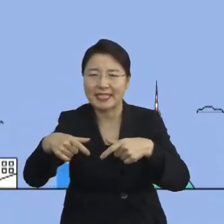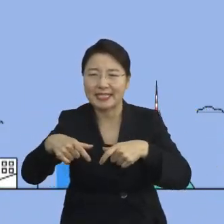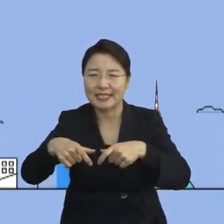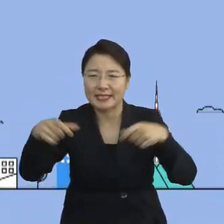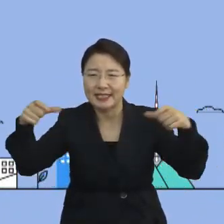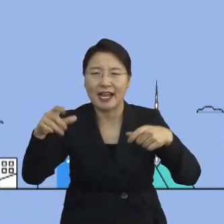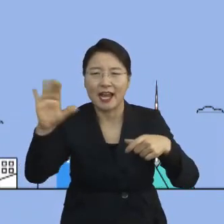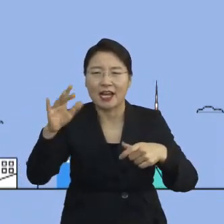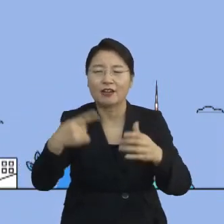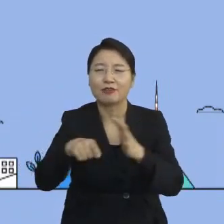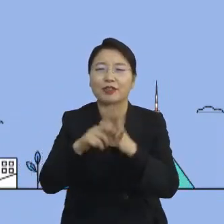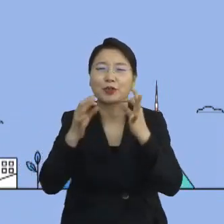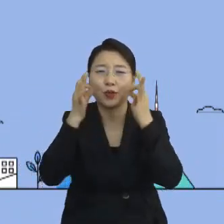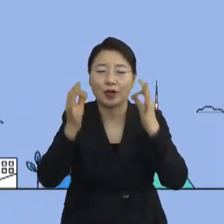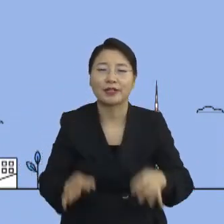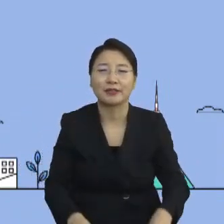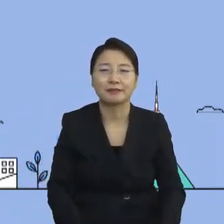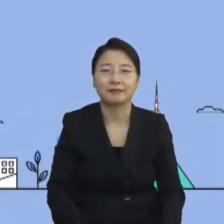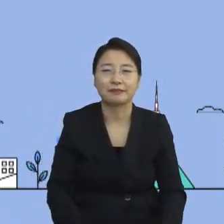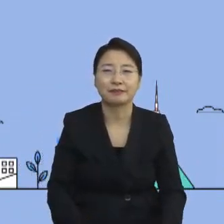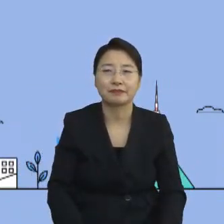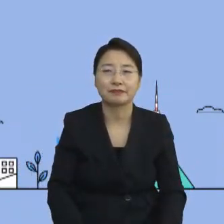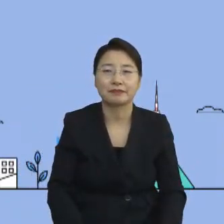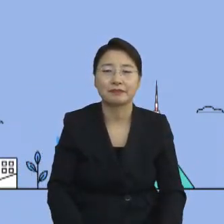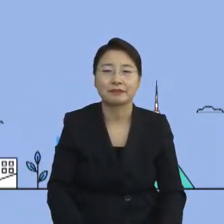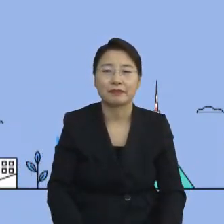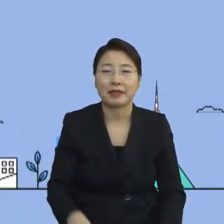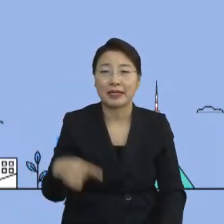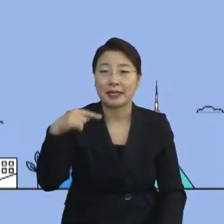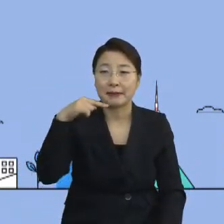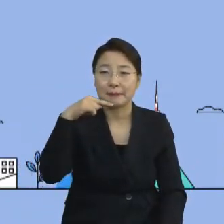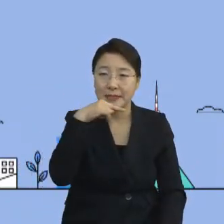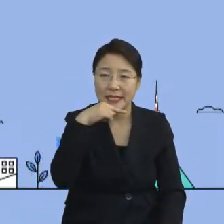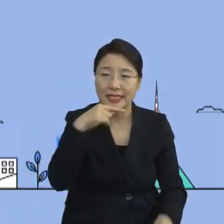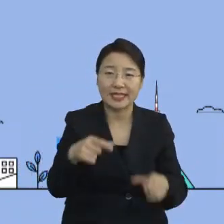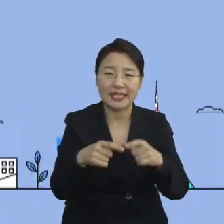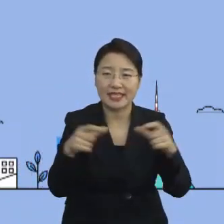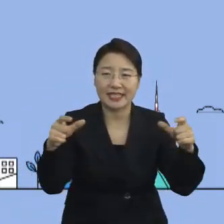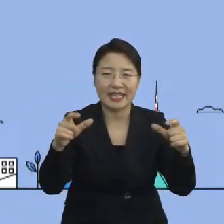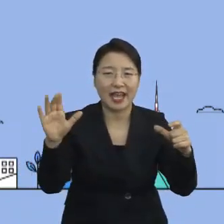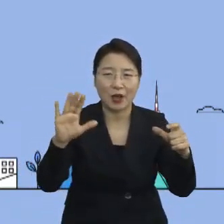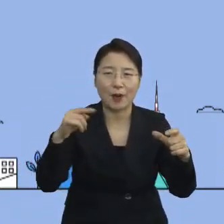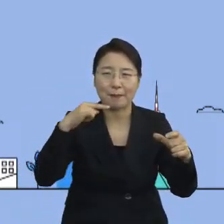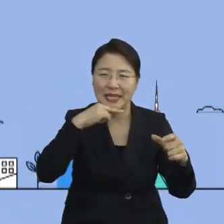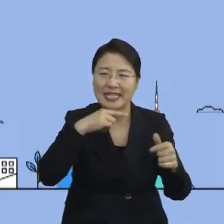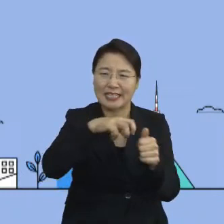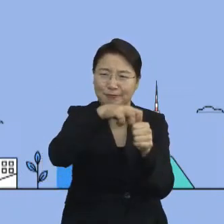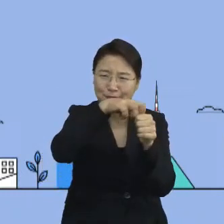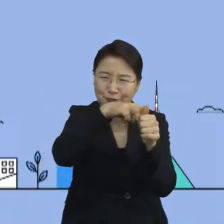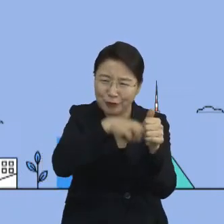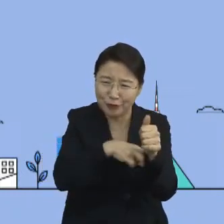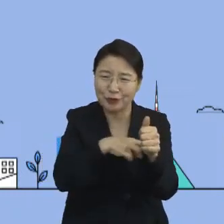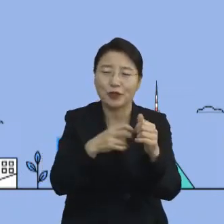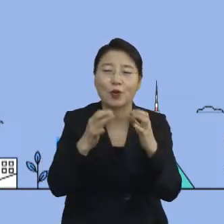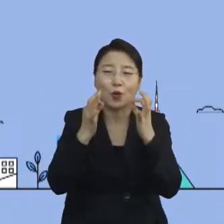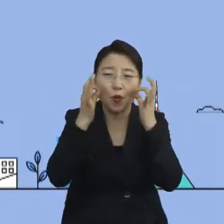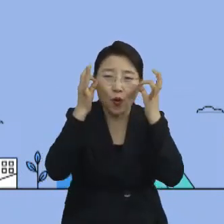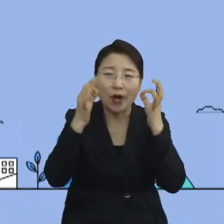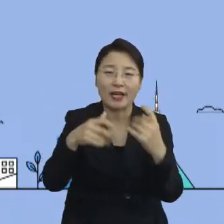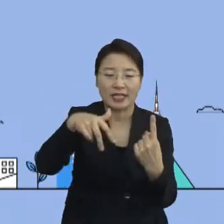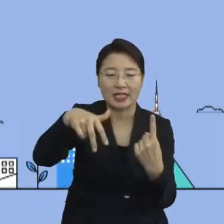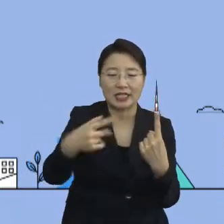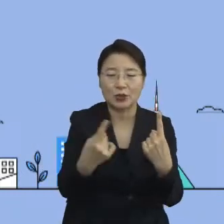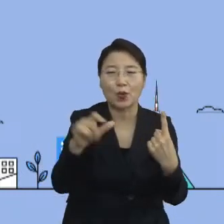개의 그래프를 보시면 똑같죠? 그래서 빚을 안 늘리고 줄여보려고 노력하다 보니까 1조